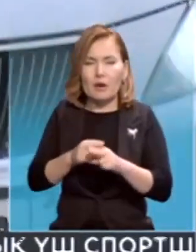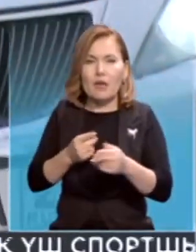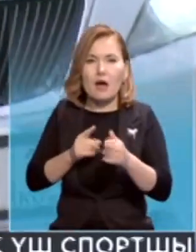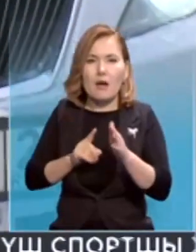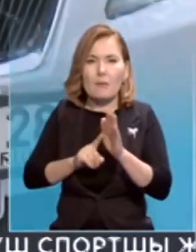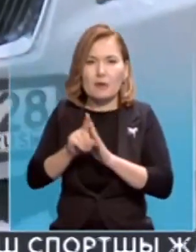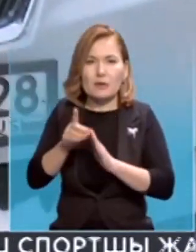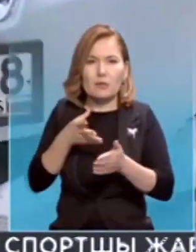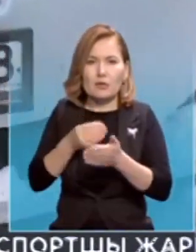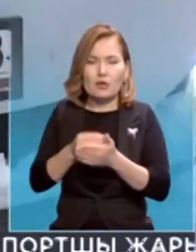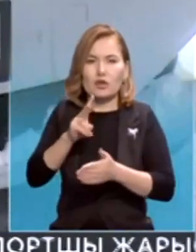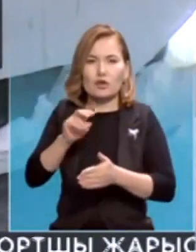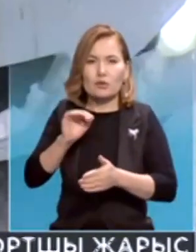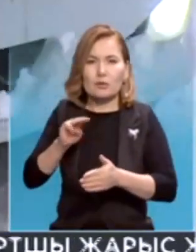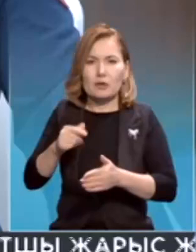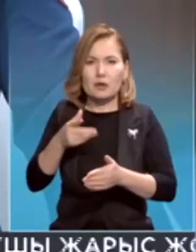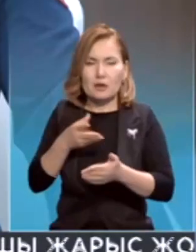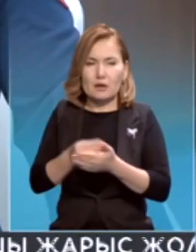теңге.